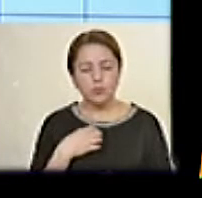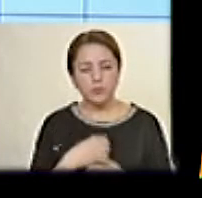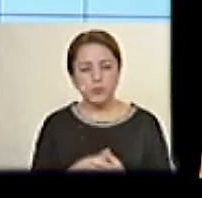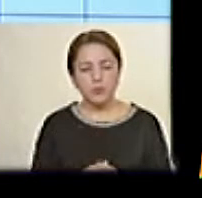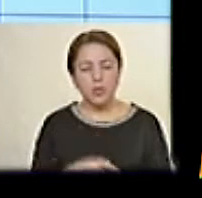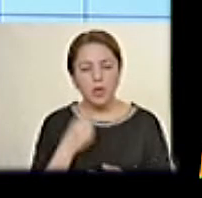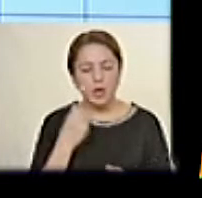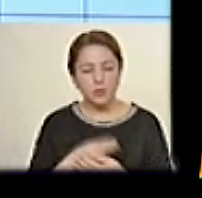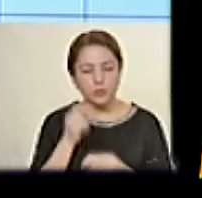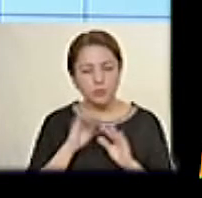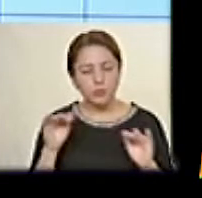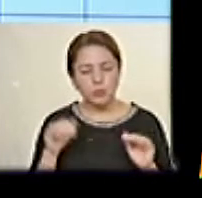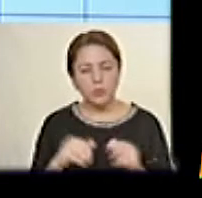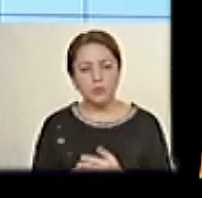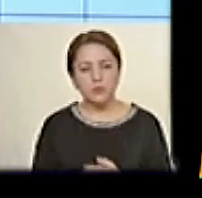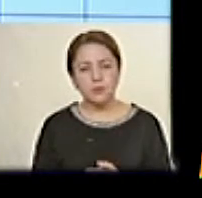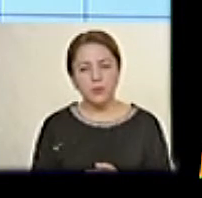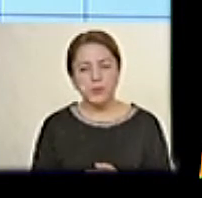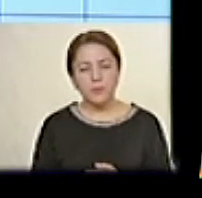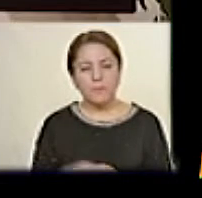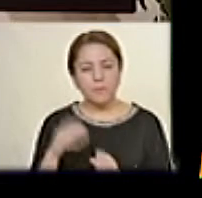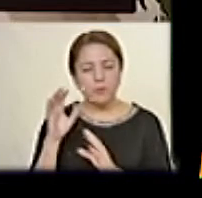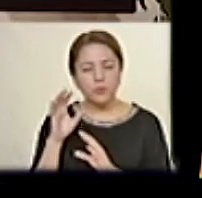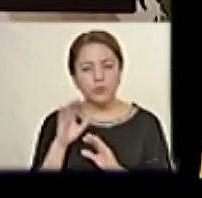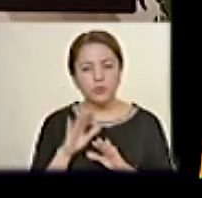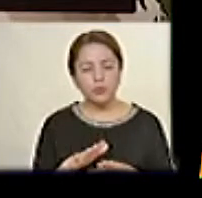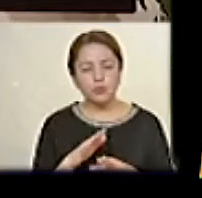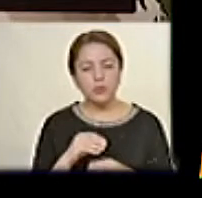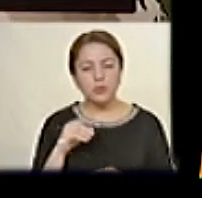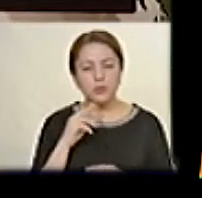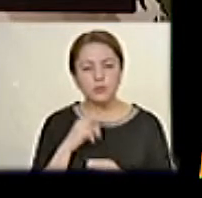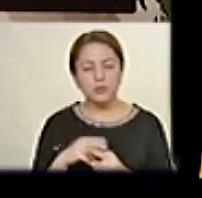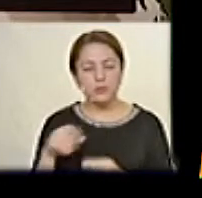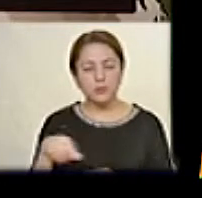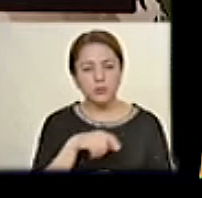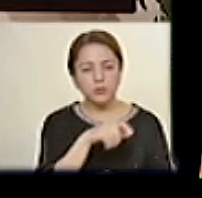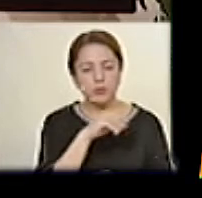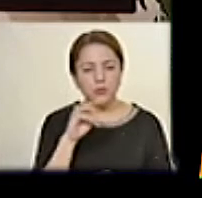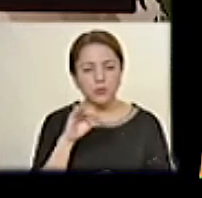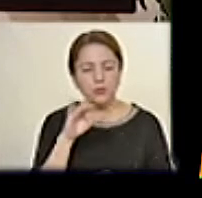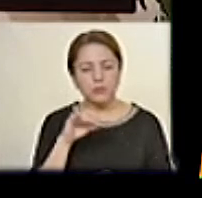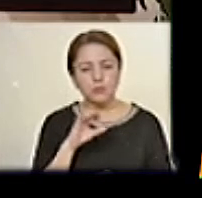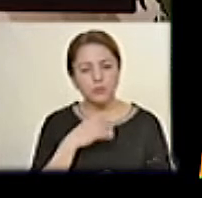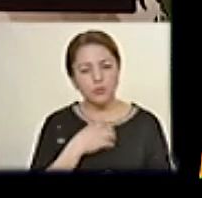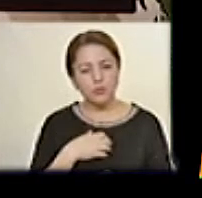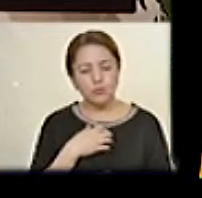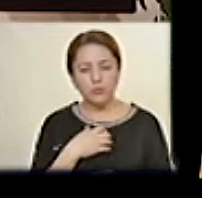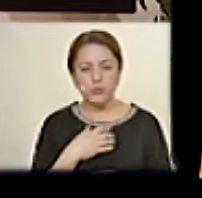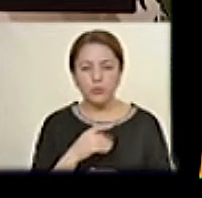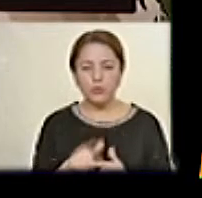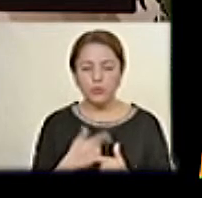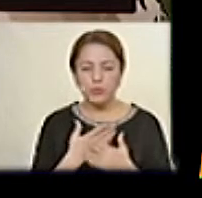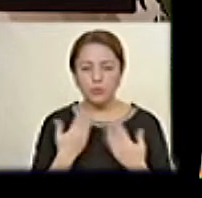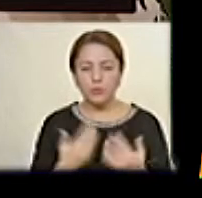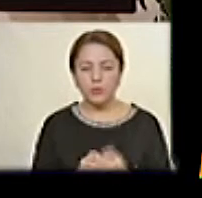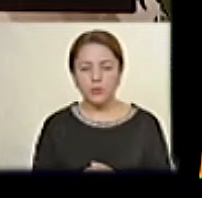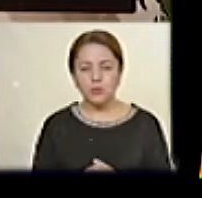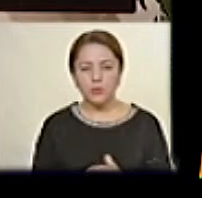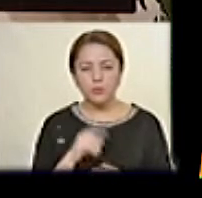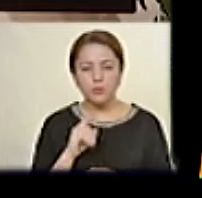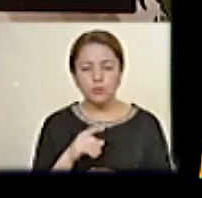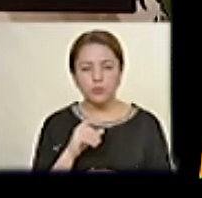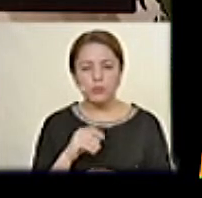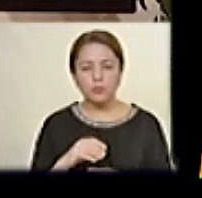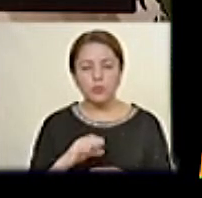aziz o'quvchilar, aynan tog'li rayonlarda temir yo'l transportining ahamiyati kattami? Demak, ushbu